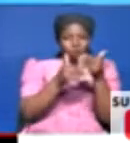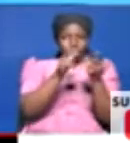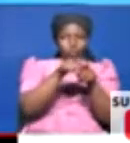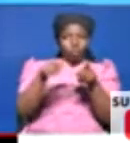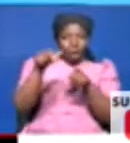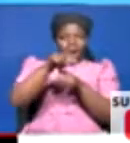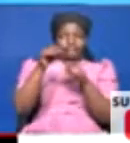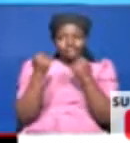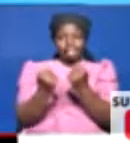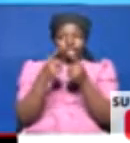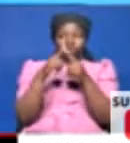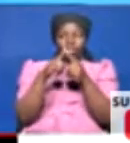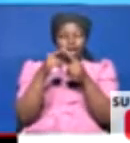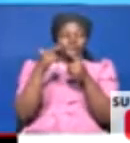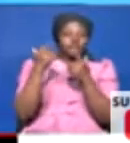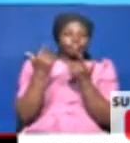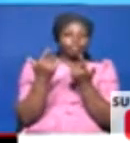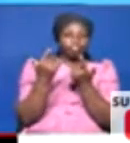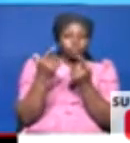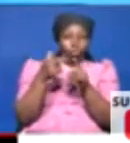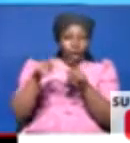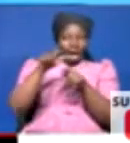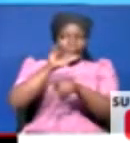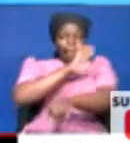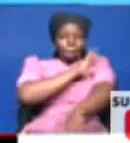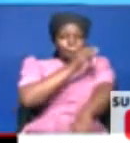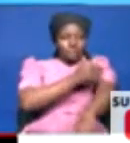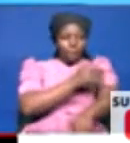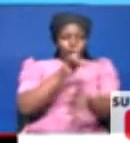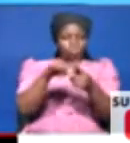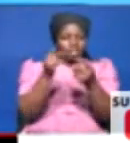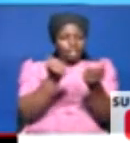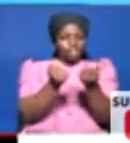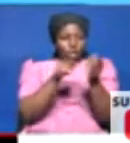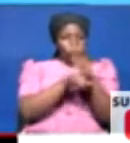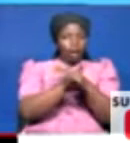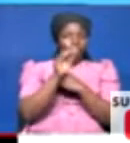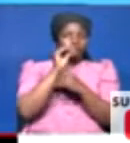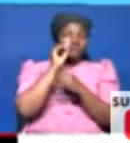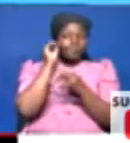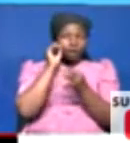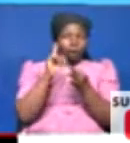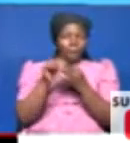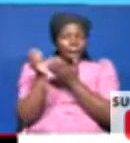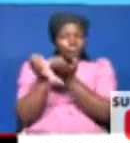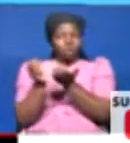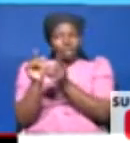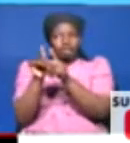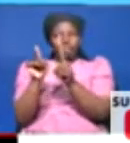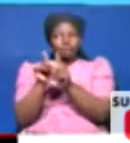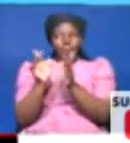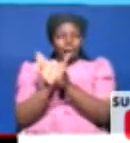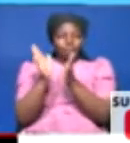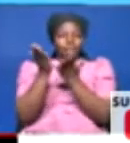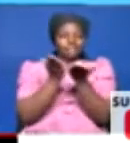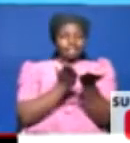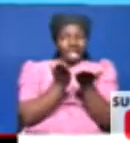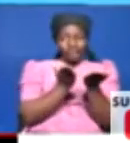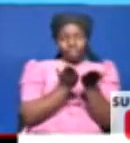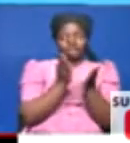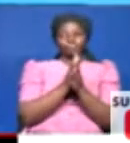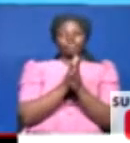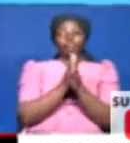hayo katika mazingira ya nyumbani, kibiashara na pia katika maeneo ya umma. Mpango wa usimamizi na kutoza ada